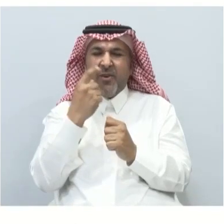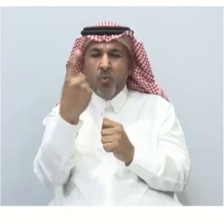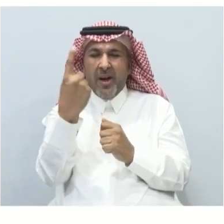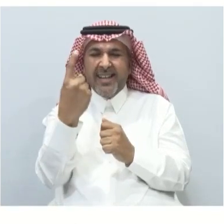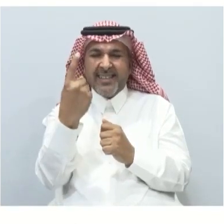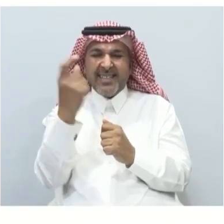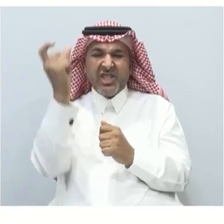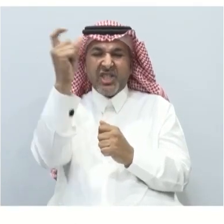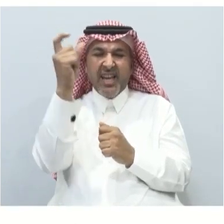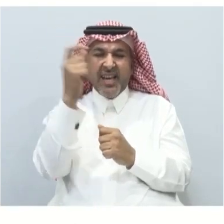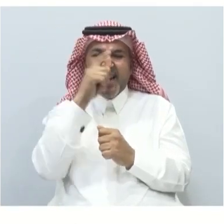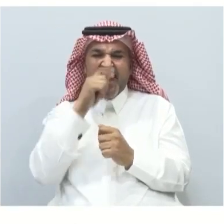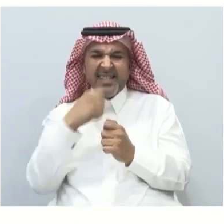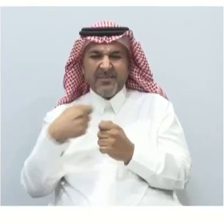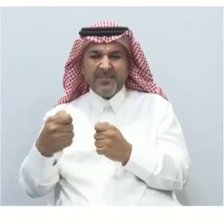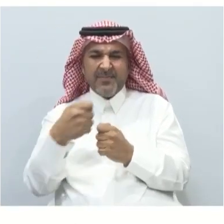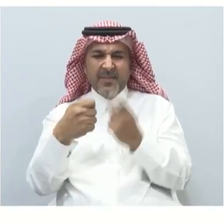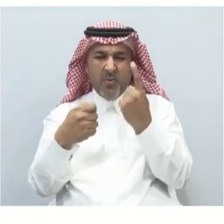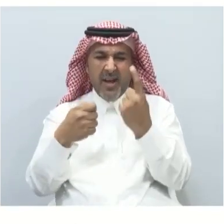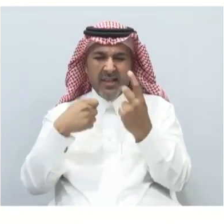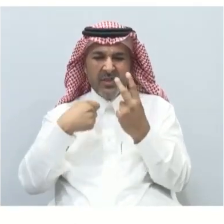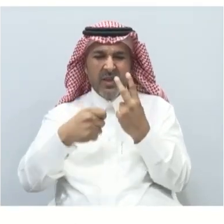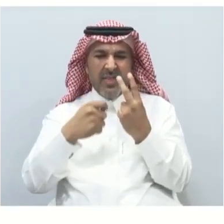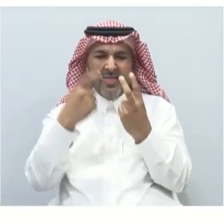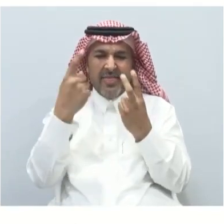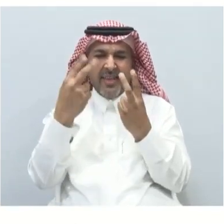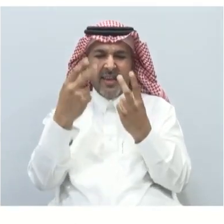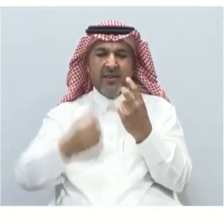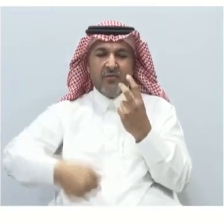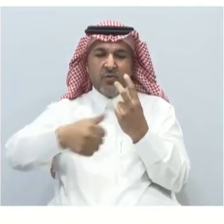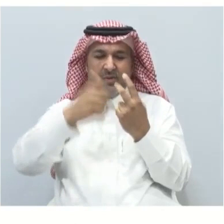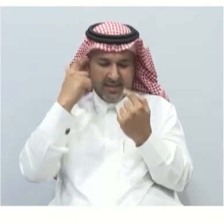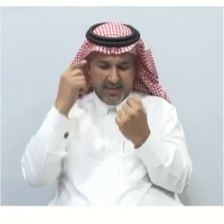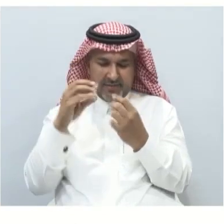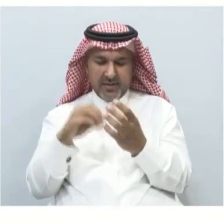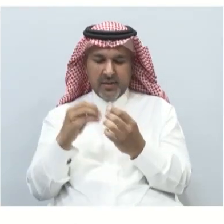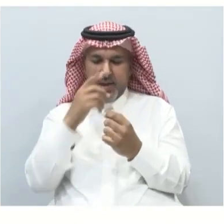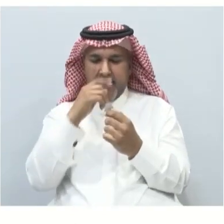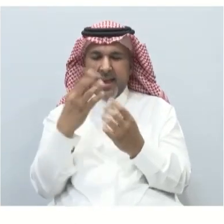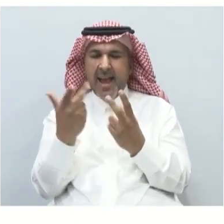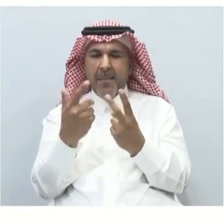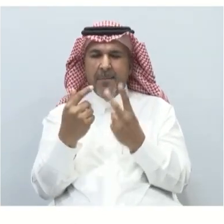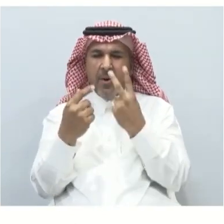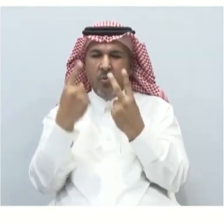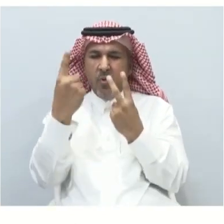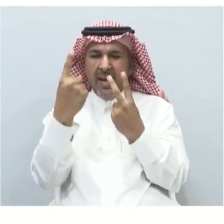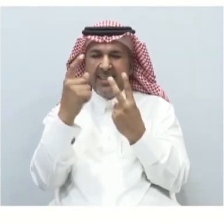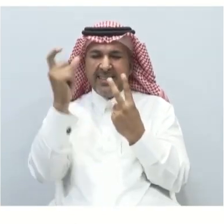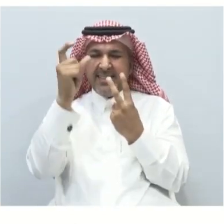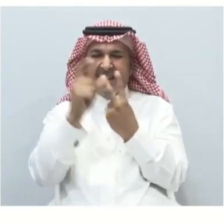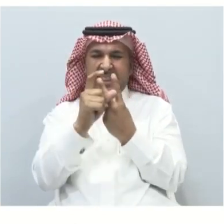كم 24 مره سنويا ش الرابط ان هذا نسبه